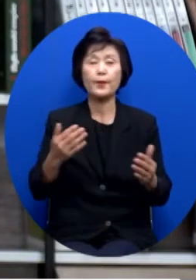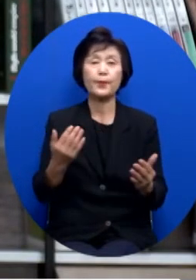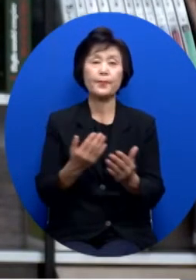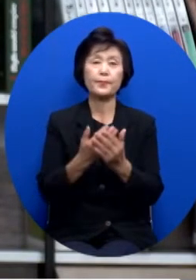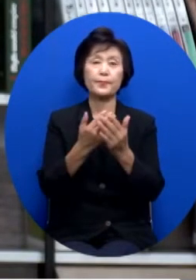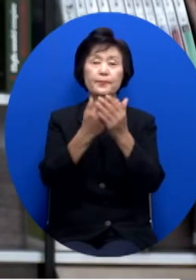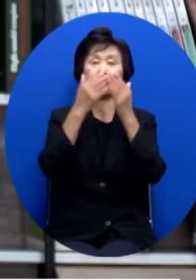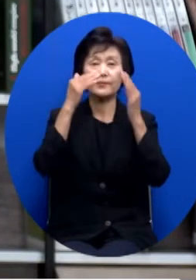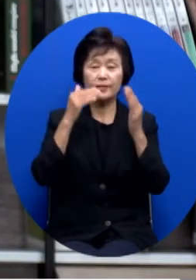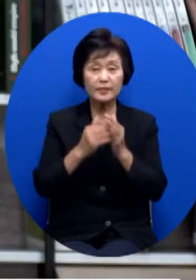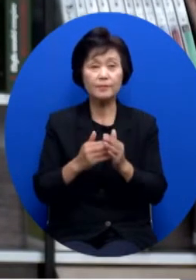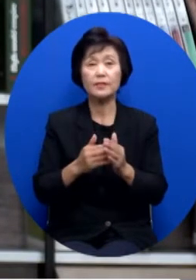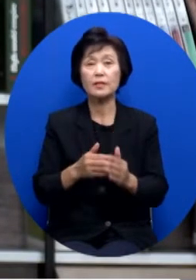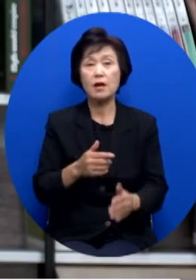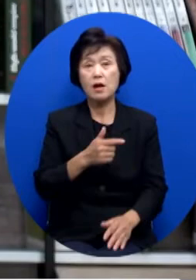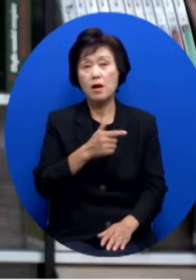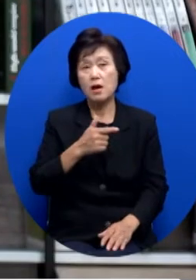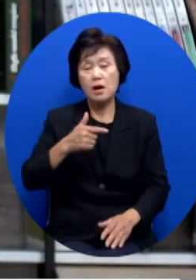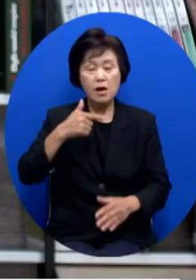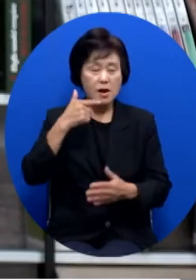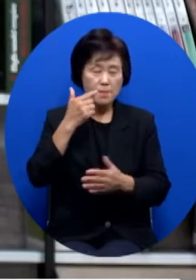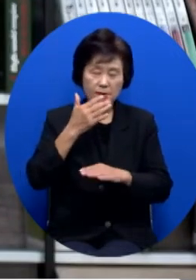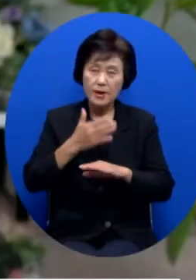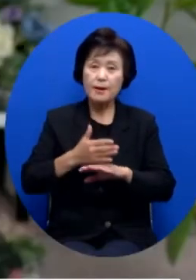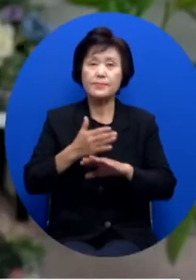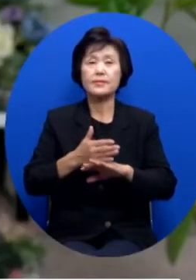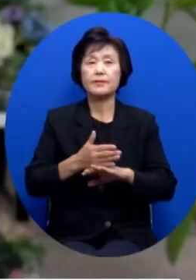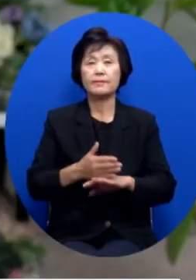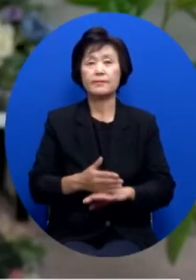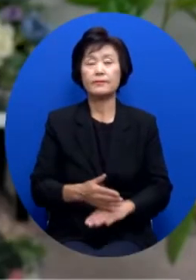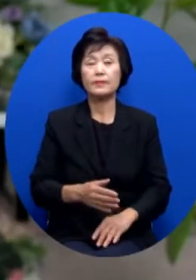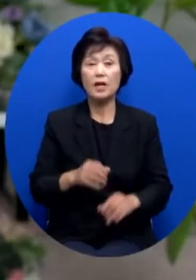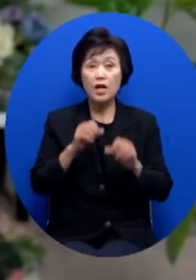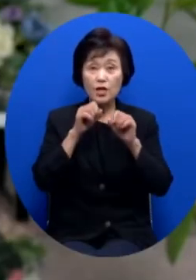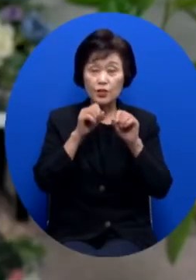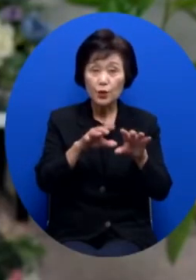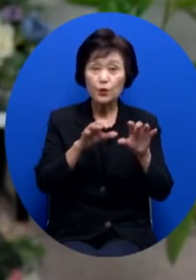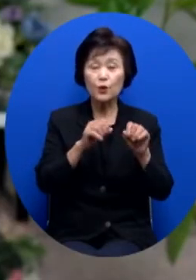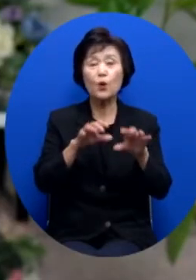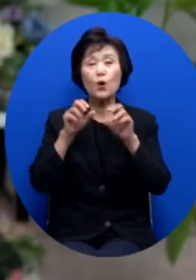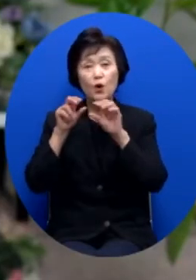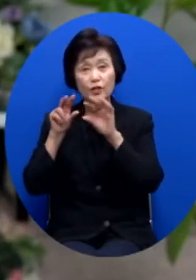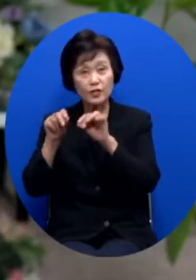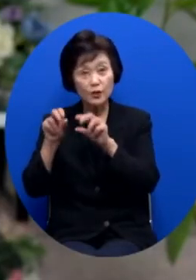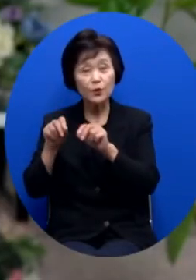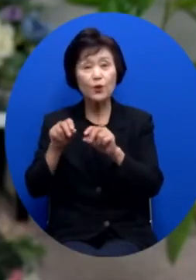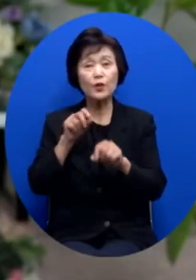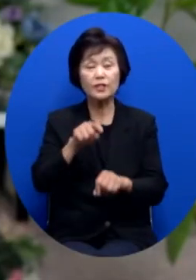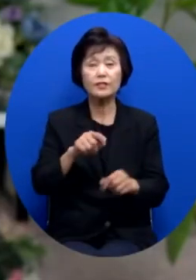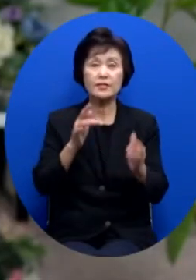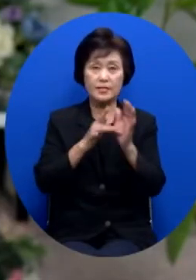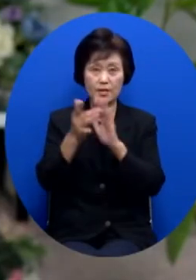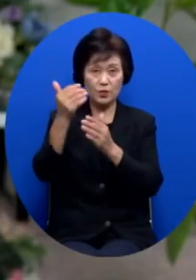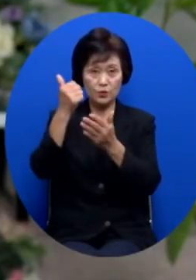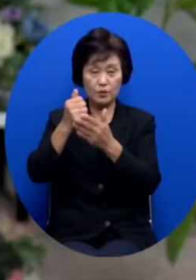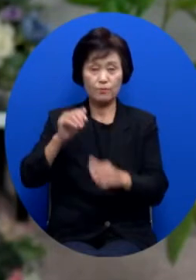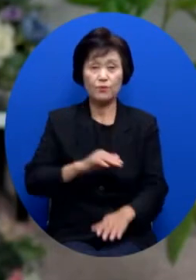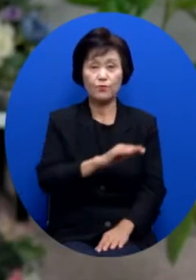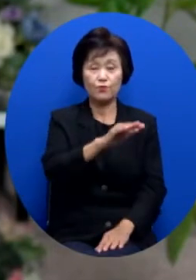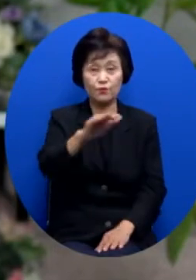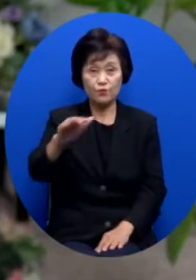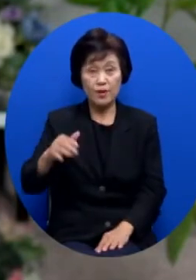것입니다 얼마나 감사한 일입니까 전도와 선교는 예수님께서 우리에게